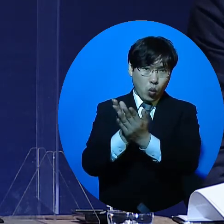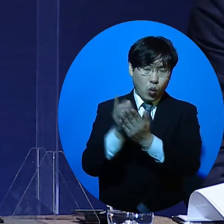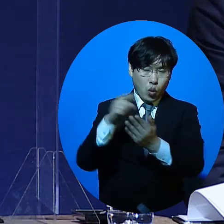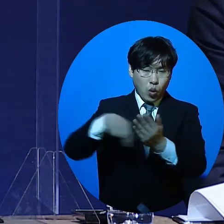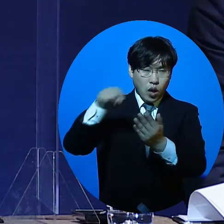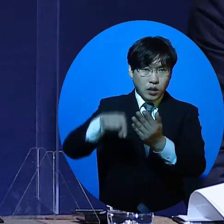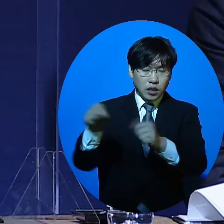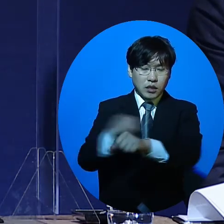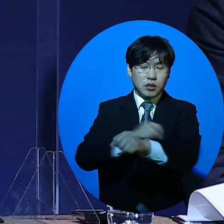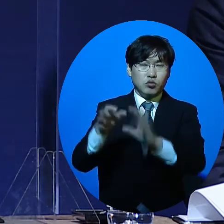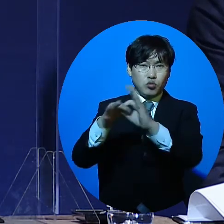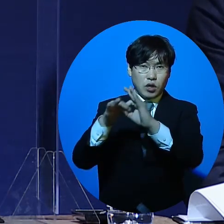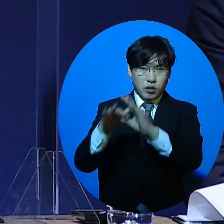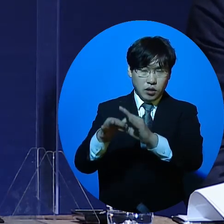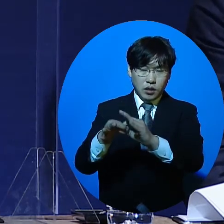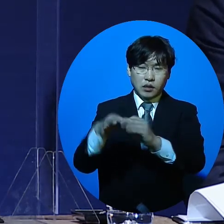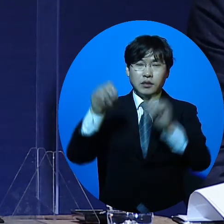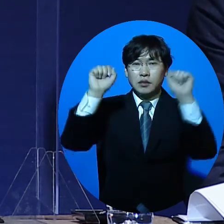좋지 않을까, 이렇게 이제